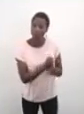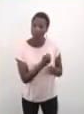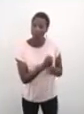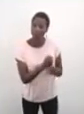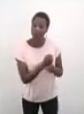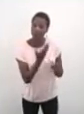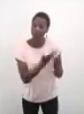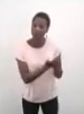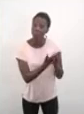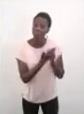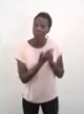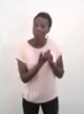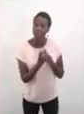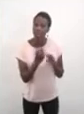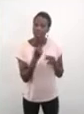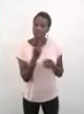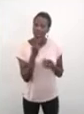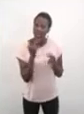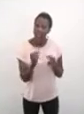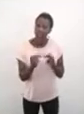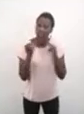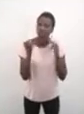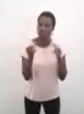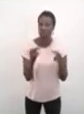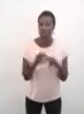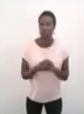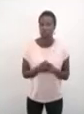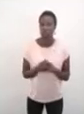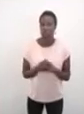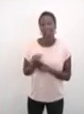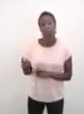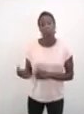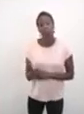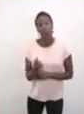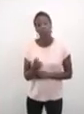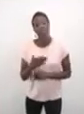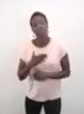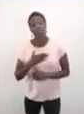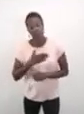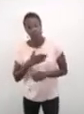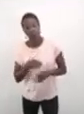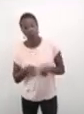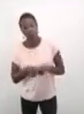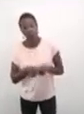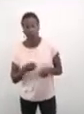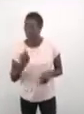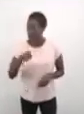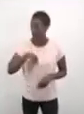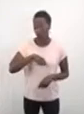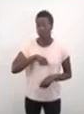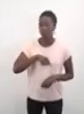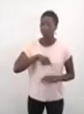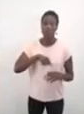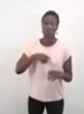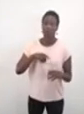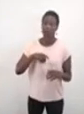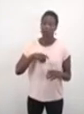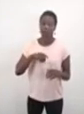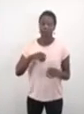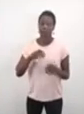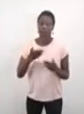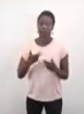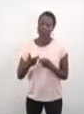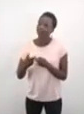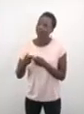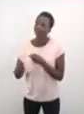nos partenaires qui ont travaillé là-dessus. Je m'excuse, nous n'avons pas été à la hauteur lors de ce conseil municipal